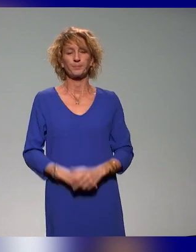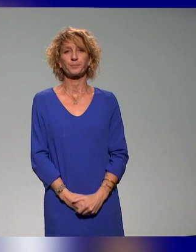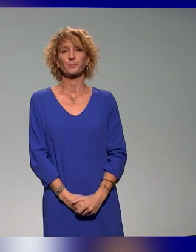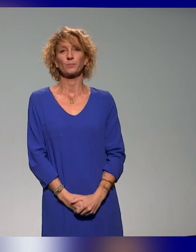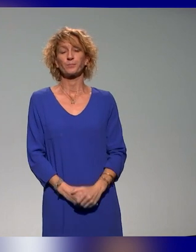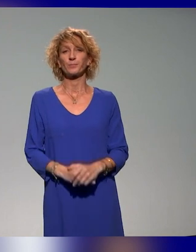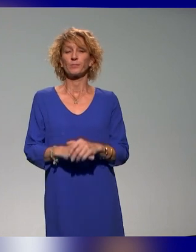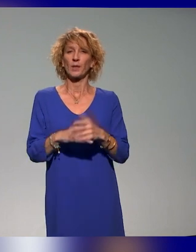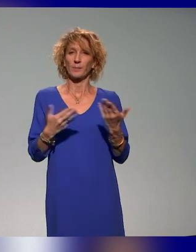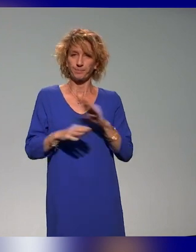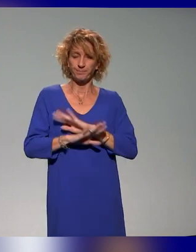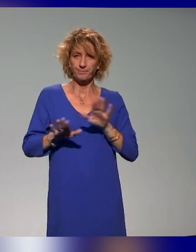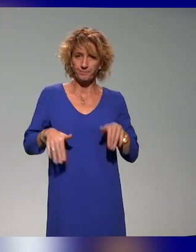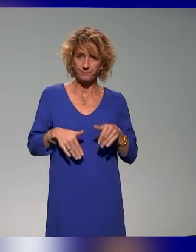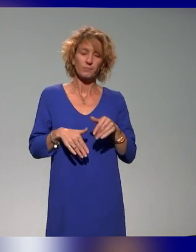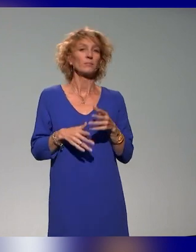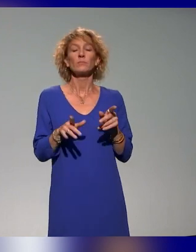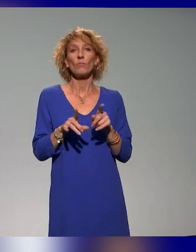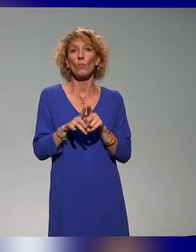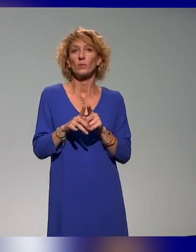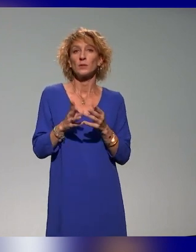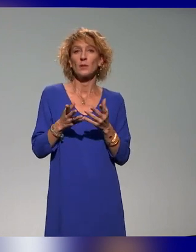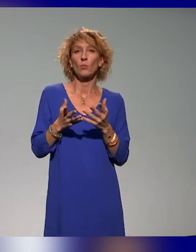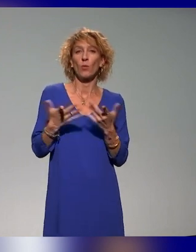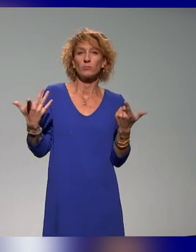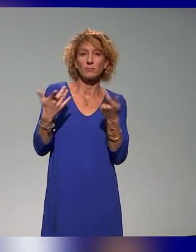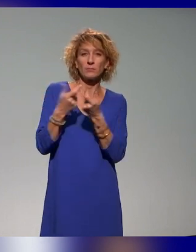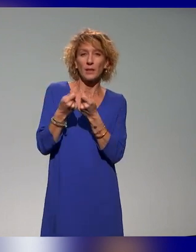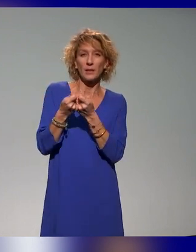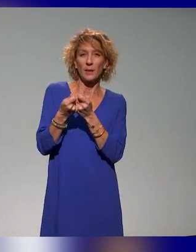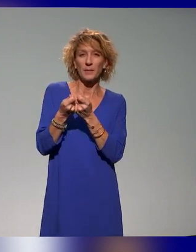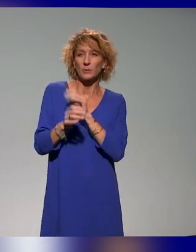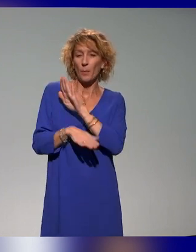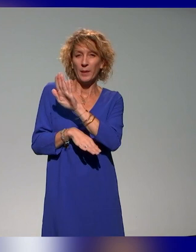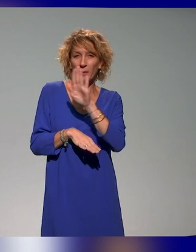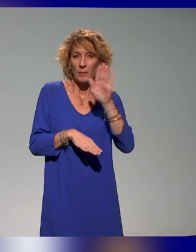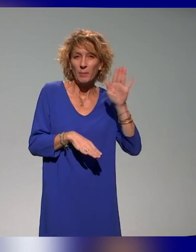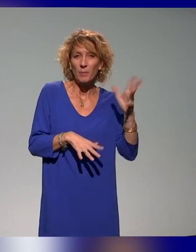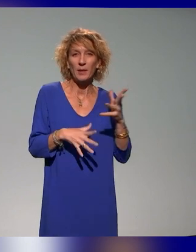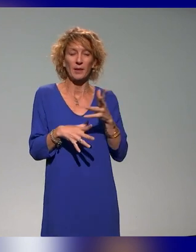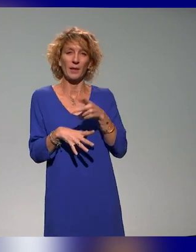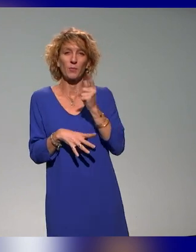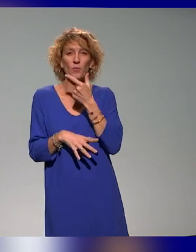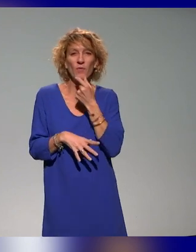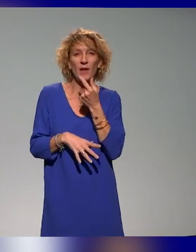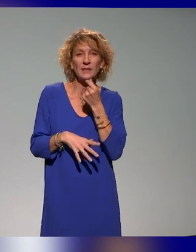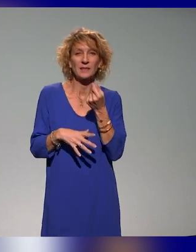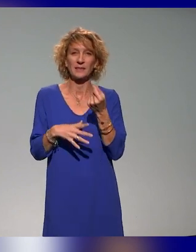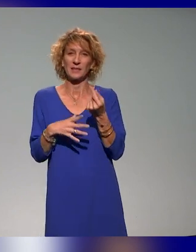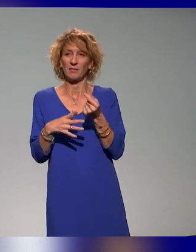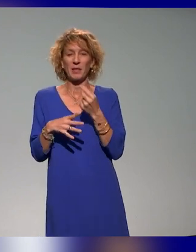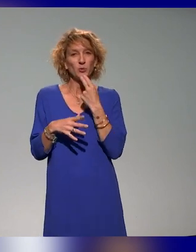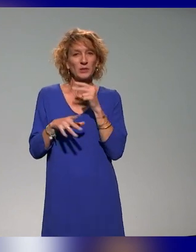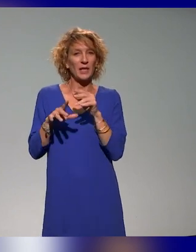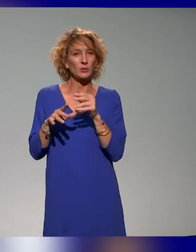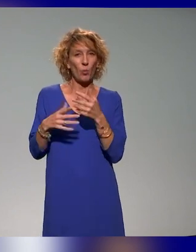Et enfin, pour simplifier, pour personnaliser, pour faciliter la prise en main et l'accès aussi aux éléments, on peut